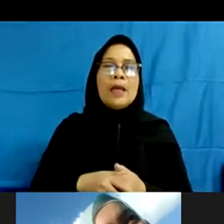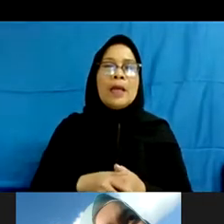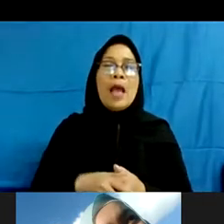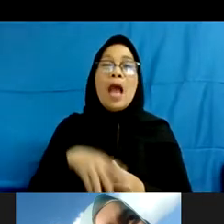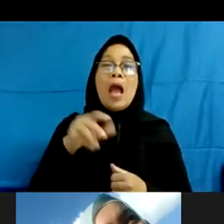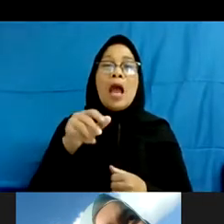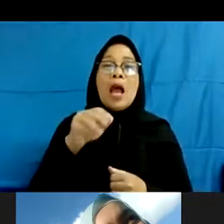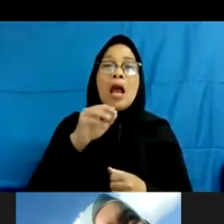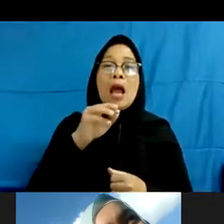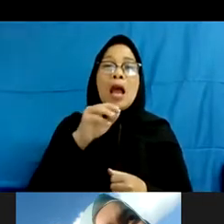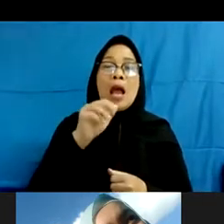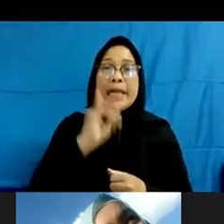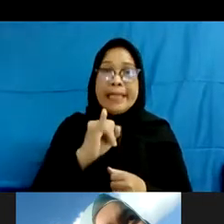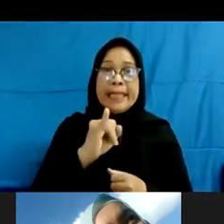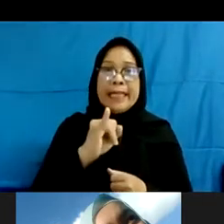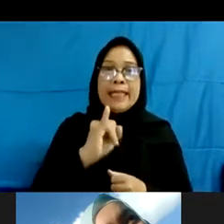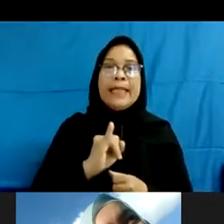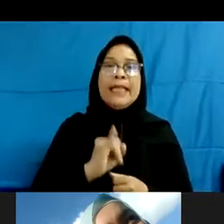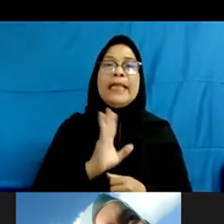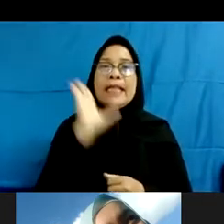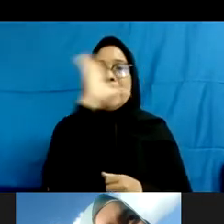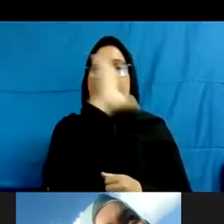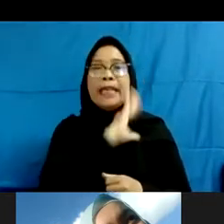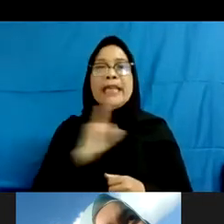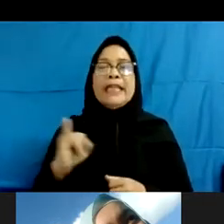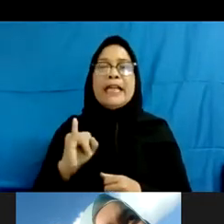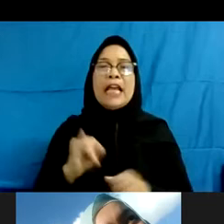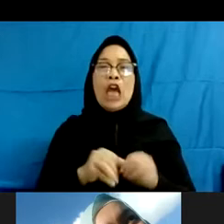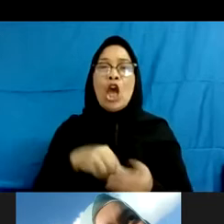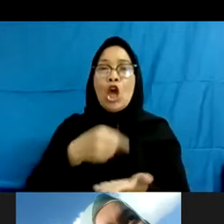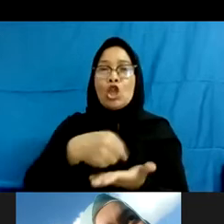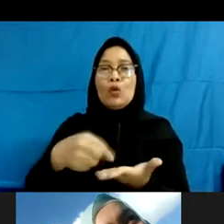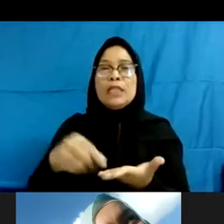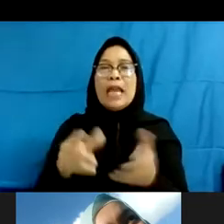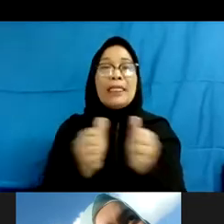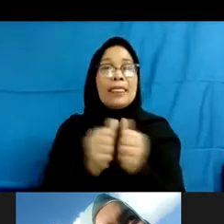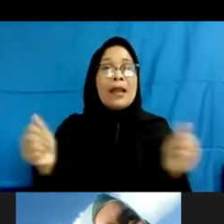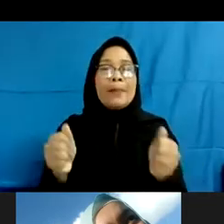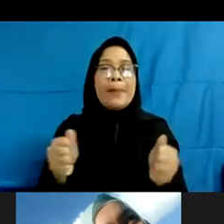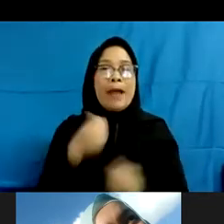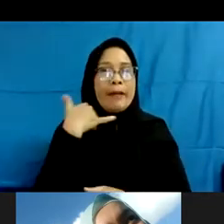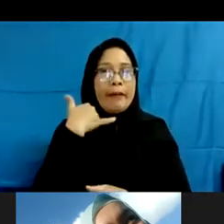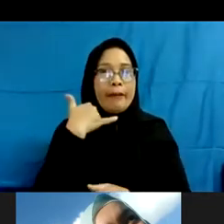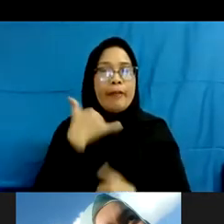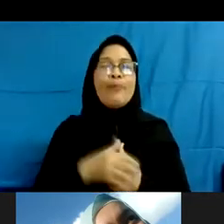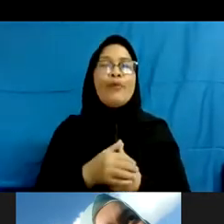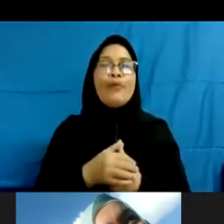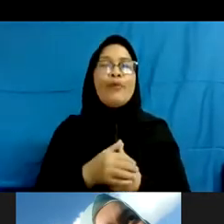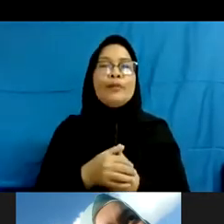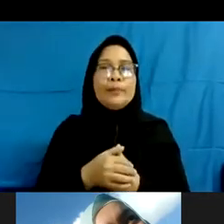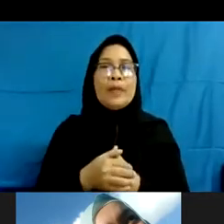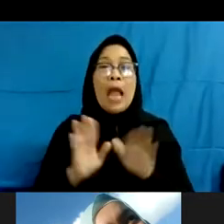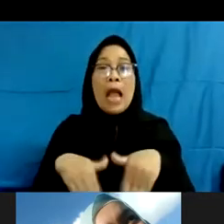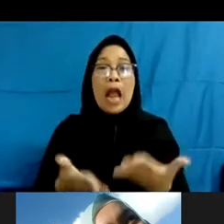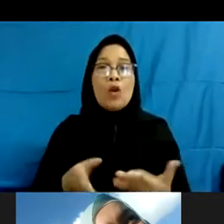BRAI ya, Braille, huruf I itu indahkan tulisan tanpa typo. Nah, jadi maksudnya gini, ketika kita itu sudah